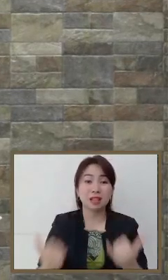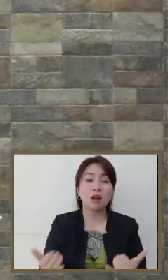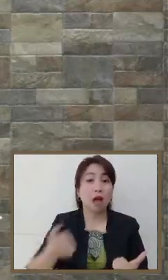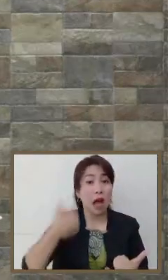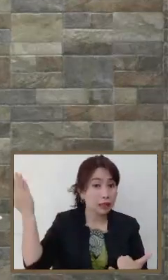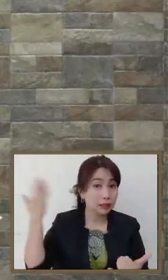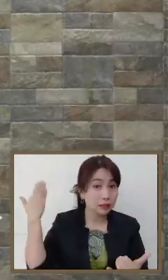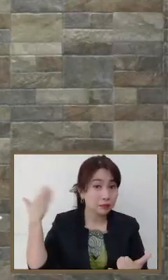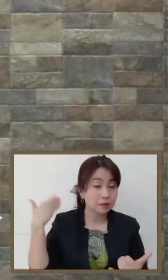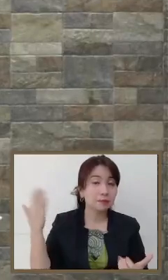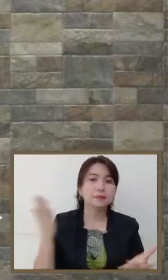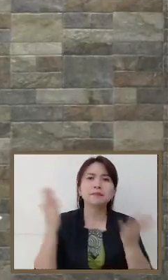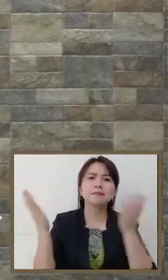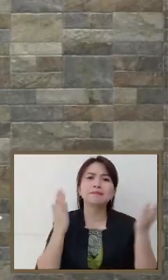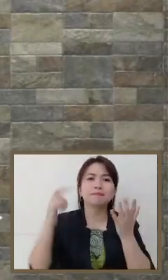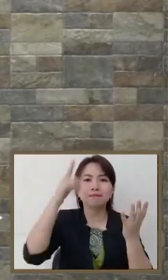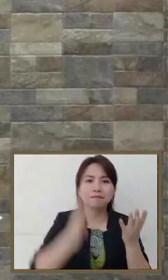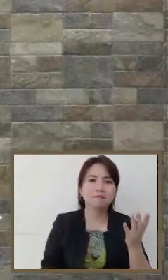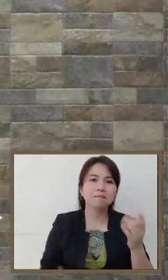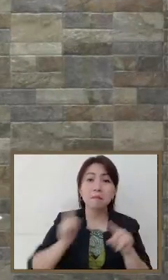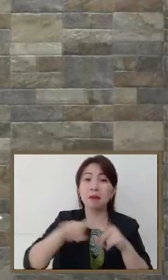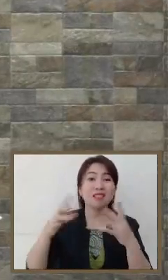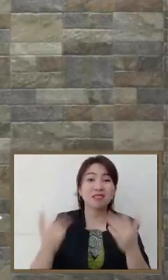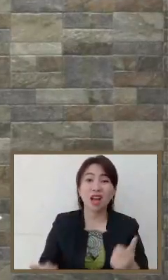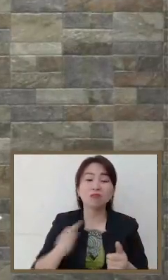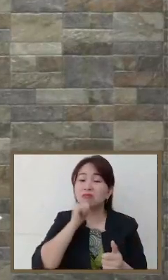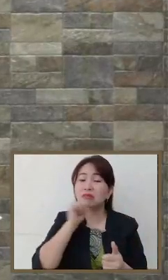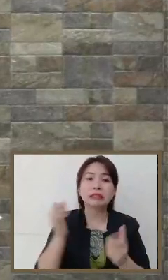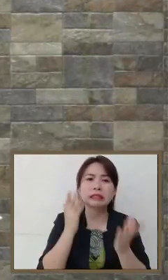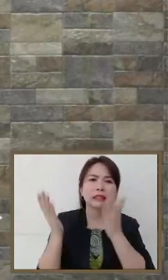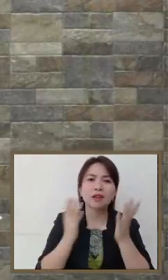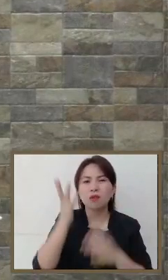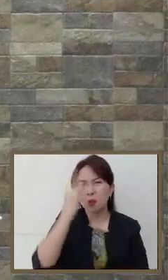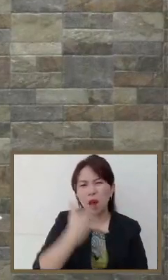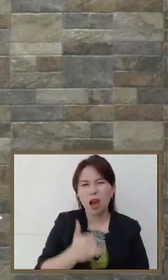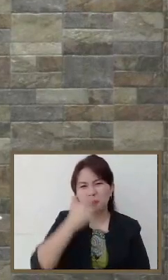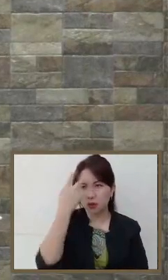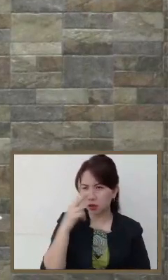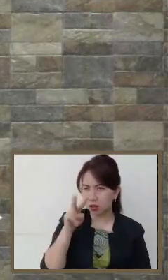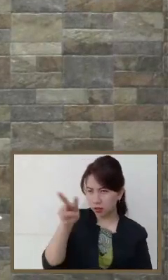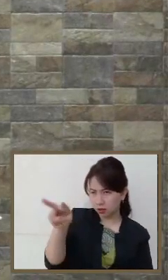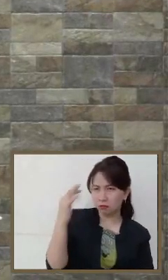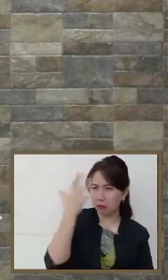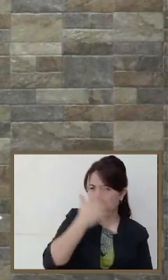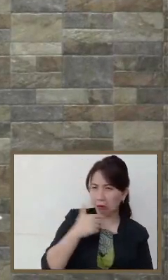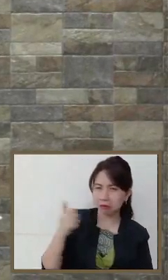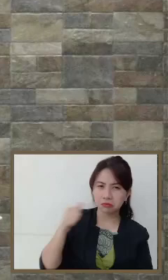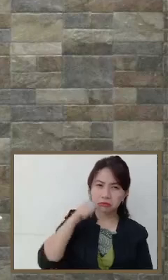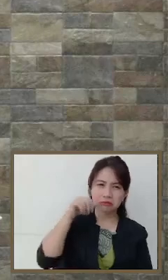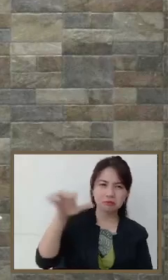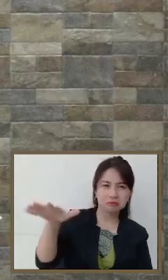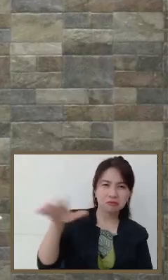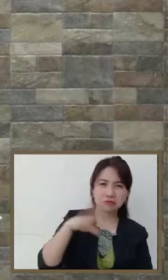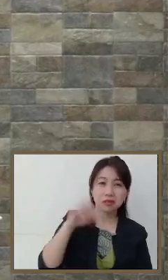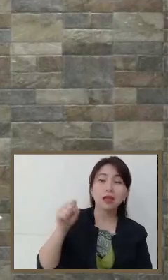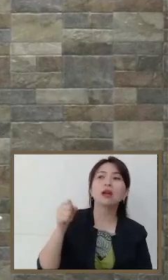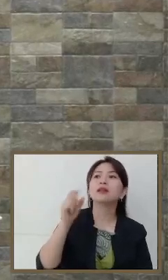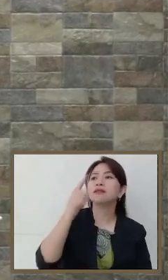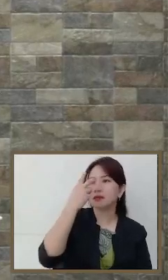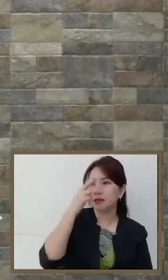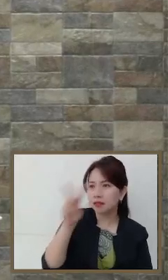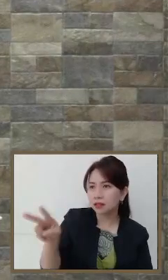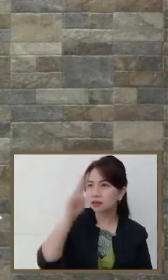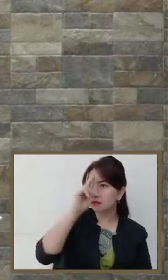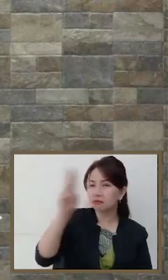Panginoon Pero ngayon hindi mo na nakikita naglilingkod sa kadahilanang nakakita ng babae nakita ng lalaki